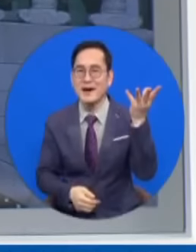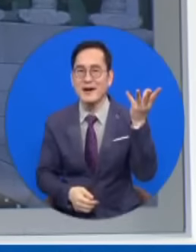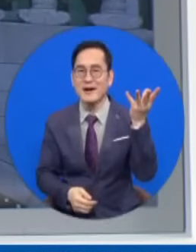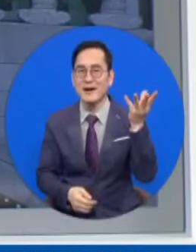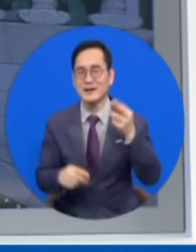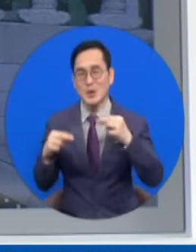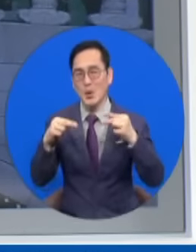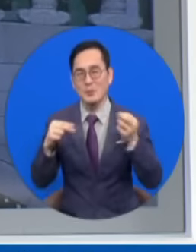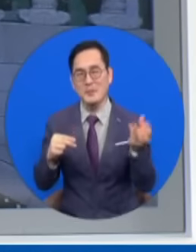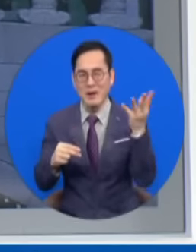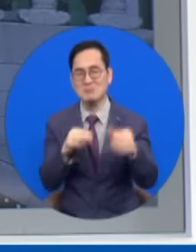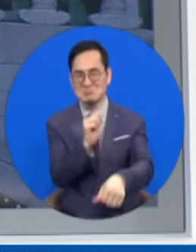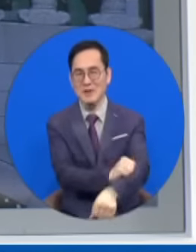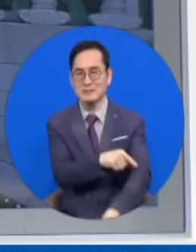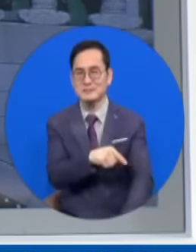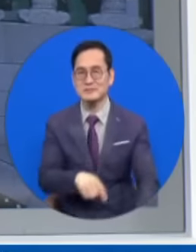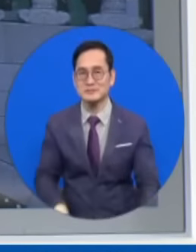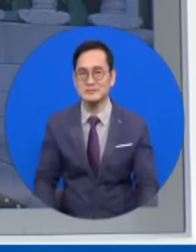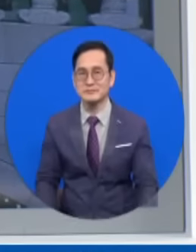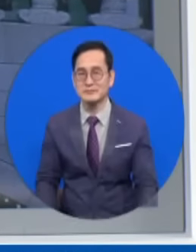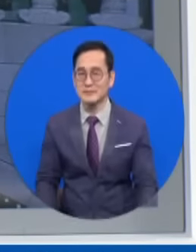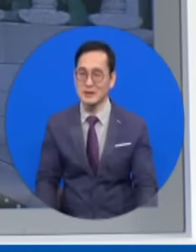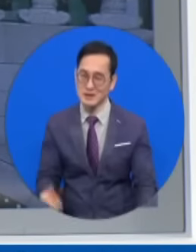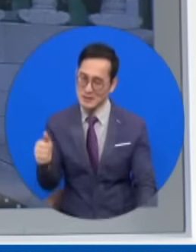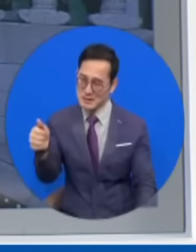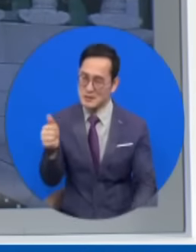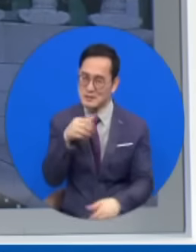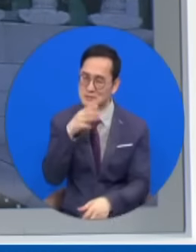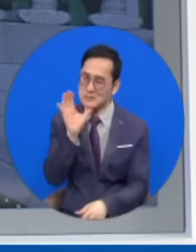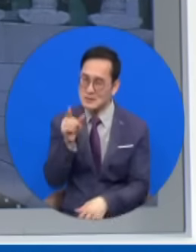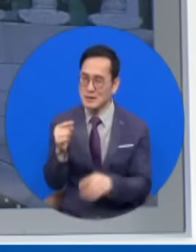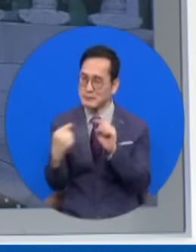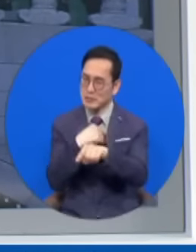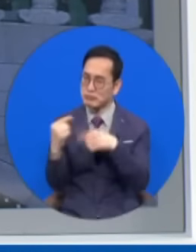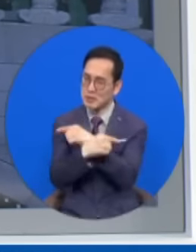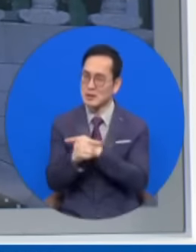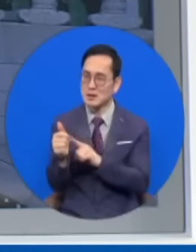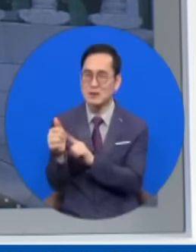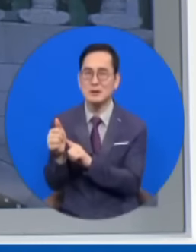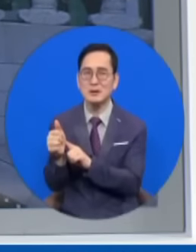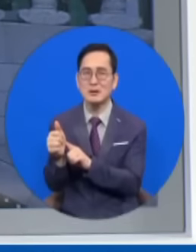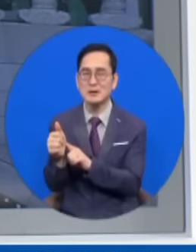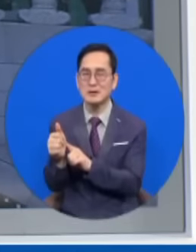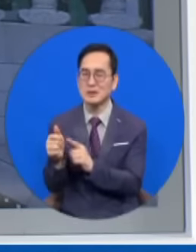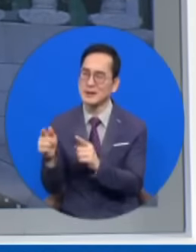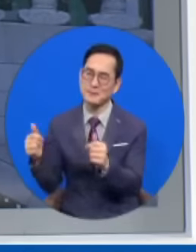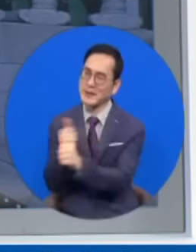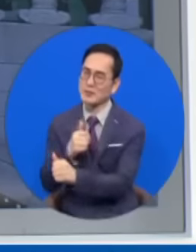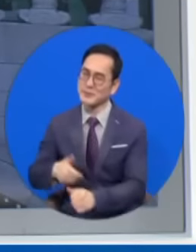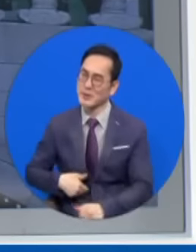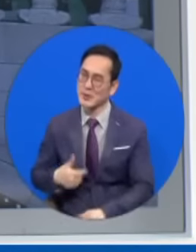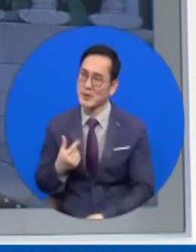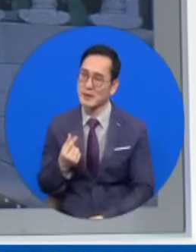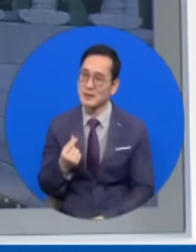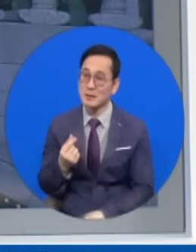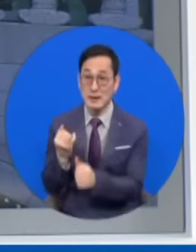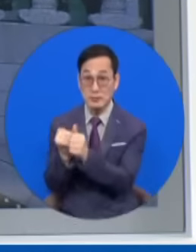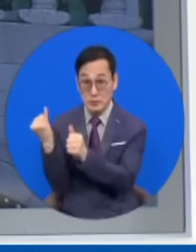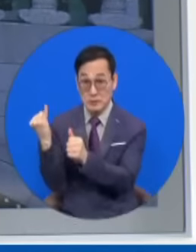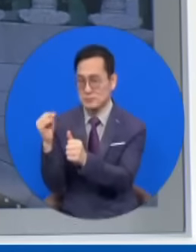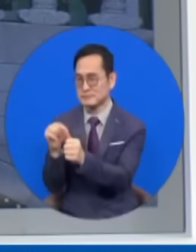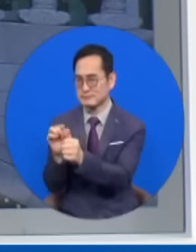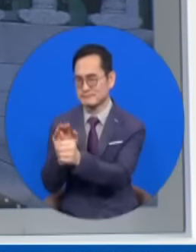제기되고 있는 가운데 질 바이든 여사가 바이든에게 여보 멈추지 말고